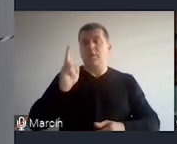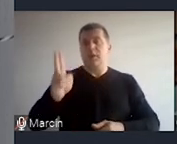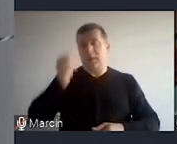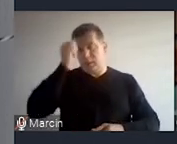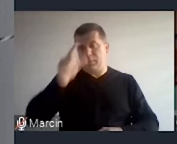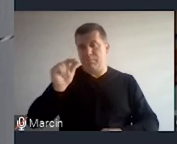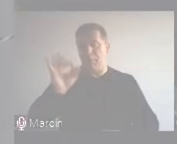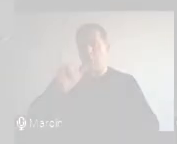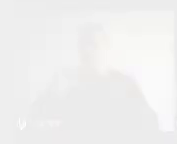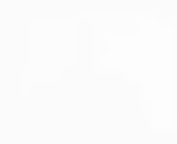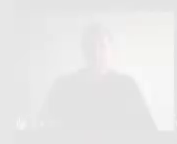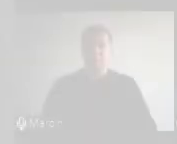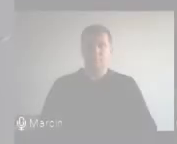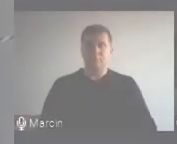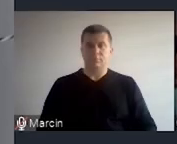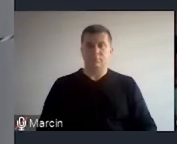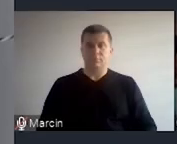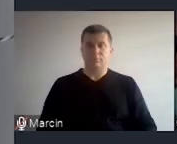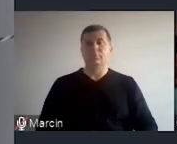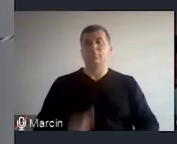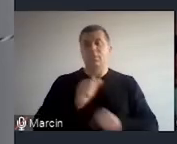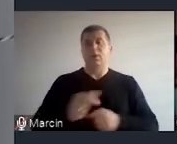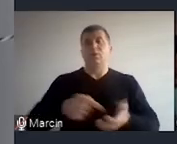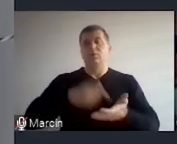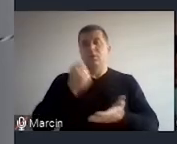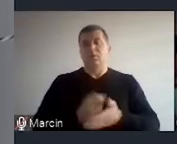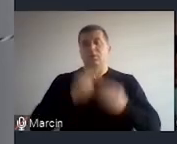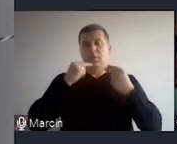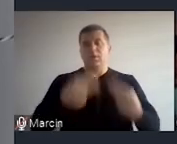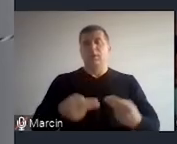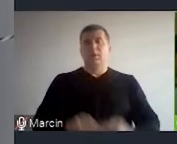w tych wytycznych. Jesteśmy znowu, proszę Państwa,